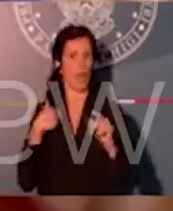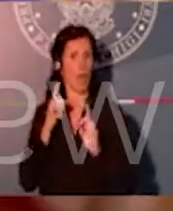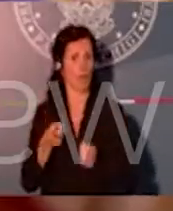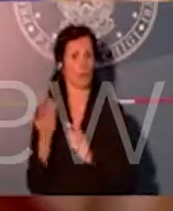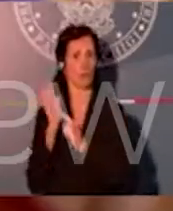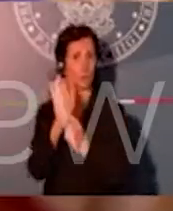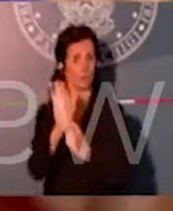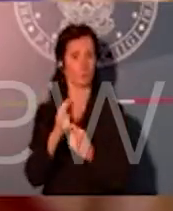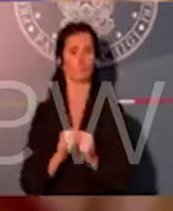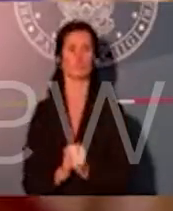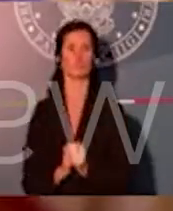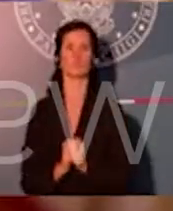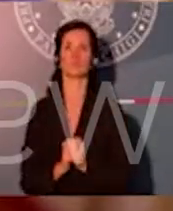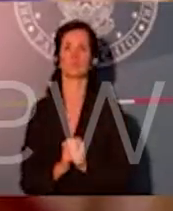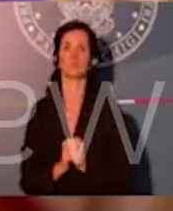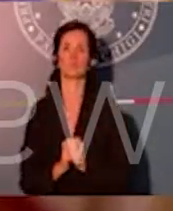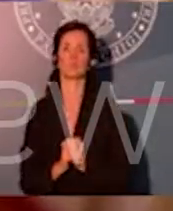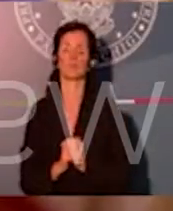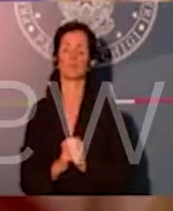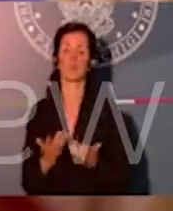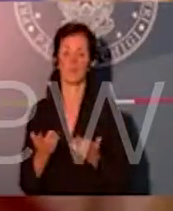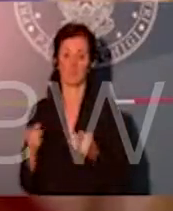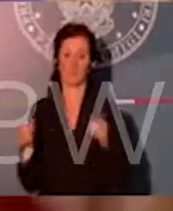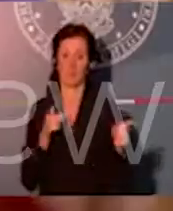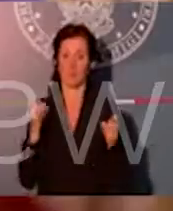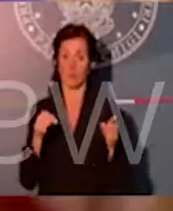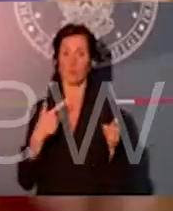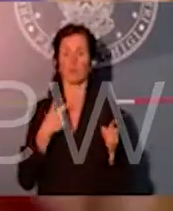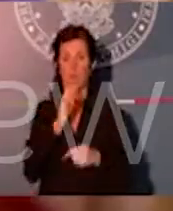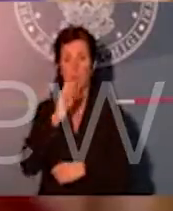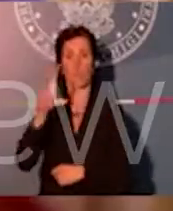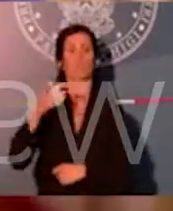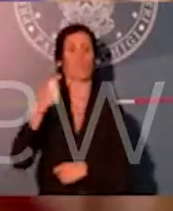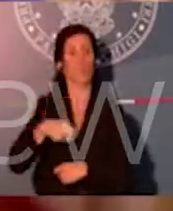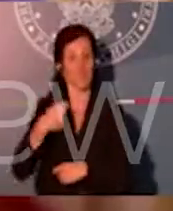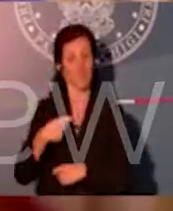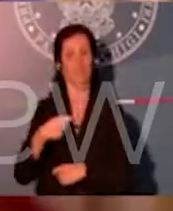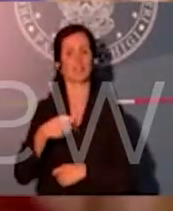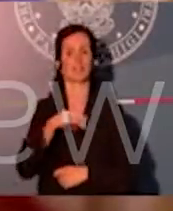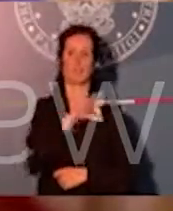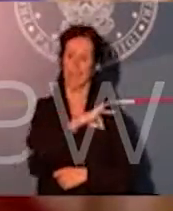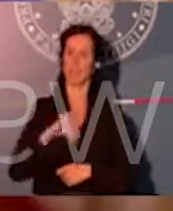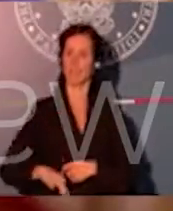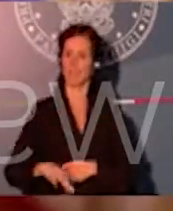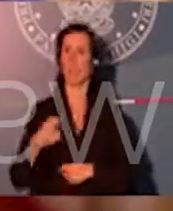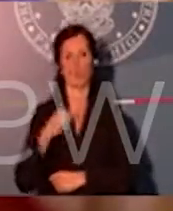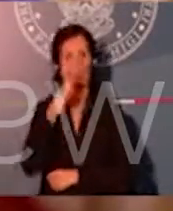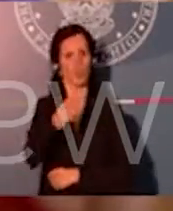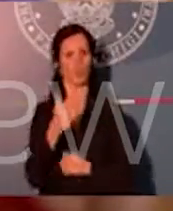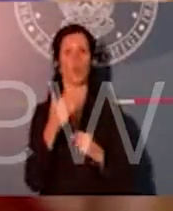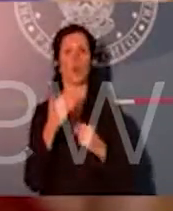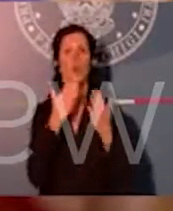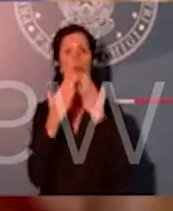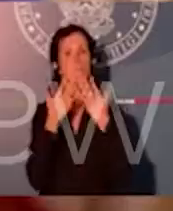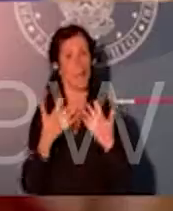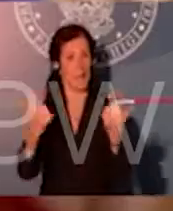Contemporaneamente ho avvertito anche i presidenti di Camera e Senato che andrò in Parlamento appena possibile, martedì